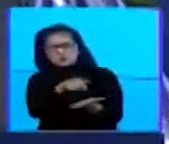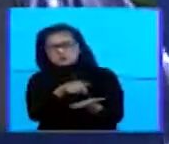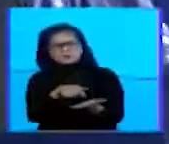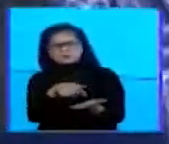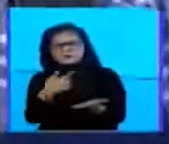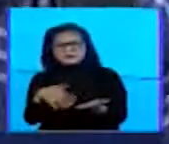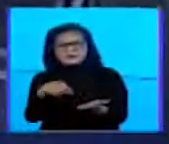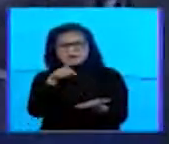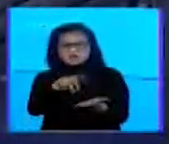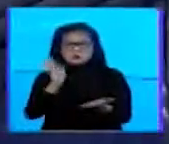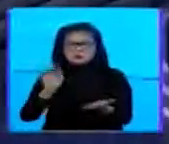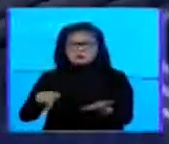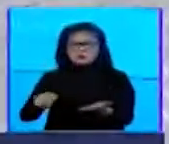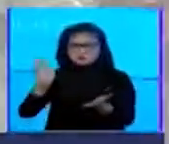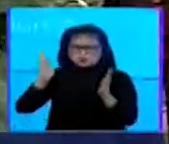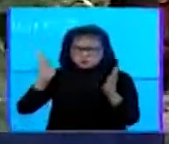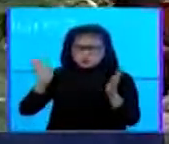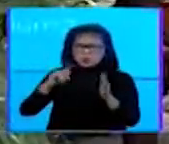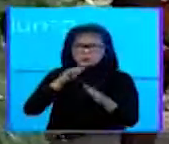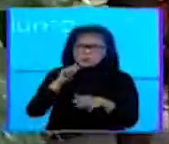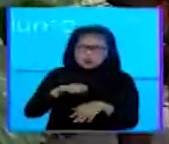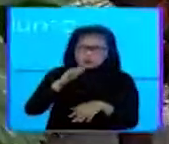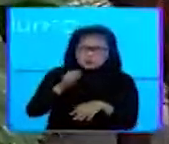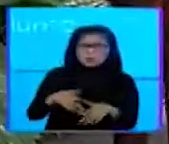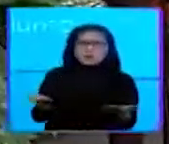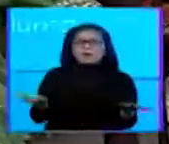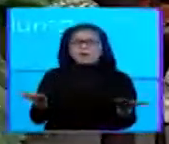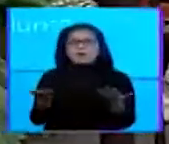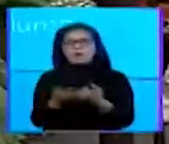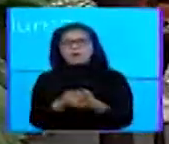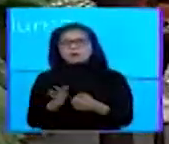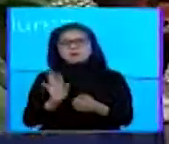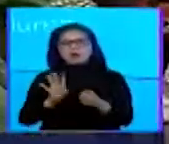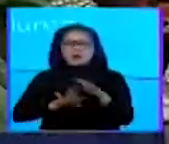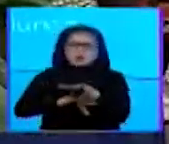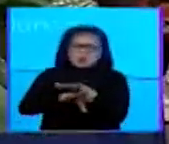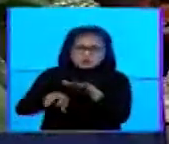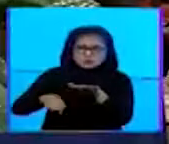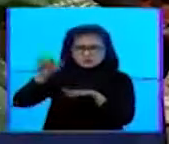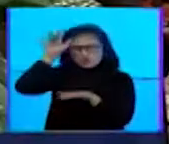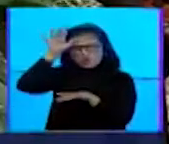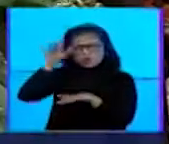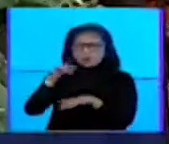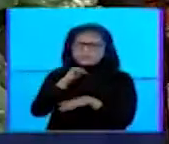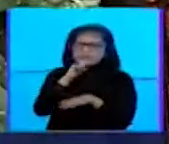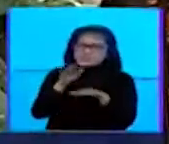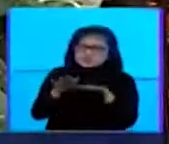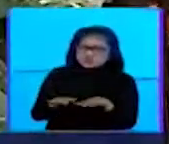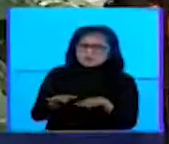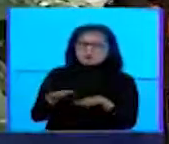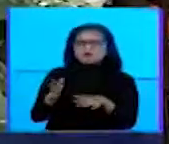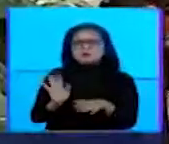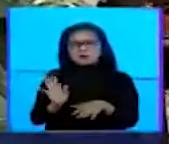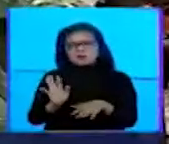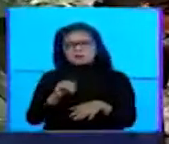udah sepuh-sepuh mbak yang ngambil di Asabri ini. Kalau bisa jangan dikorupsi lah dana orang pensiunan. Itu kan istilahnya pensiunan itu